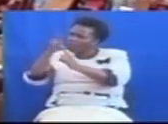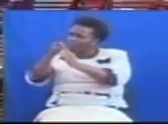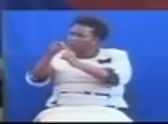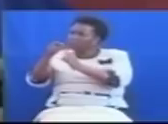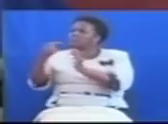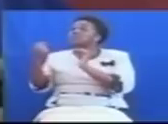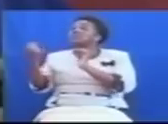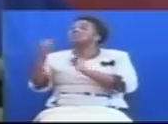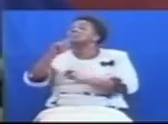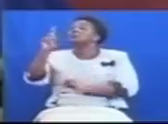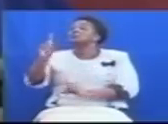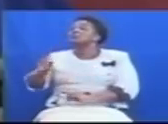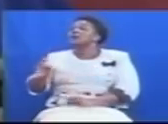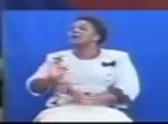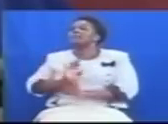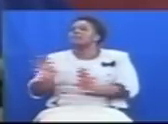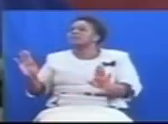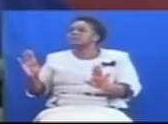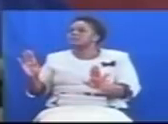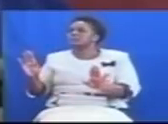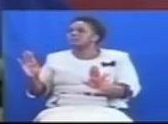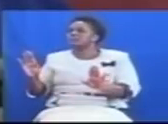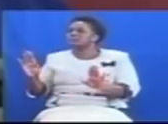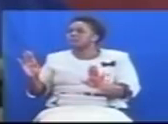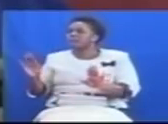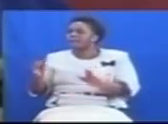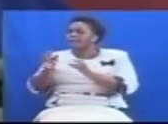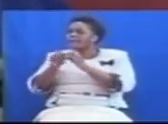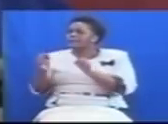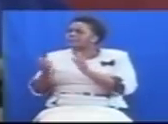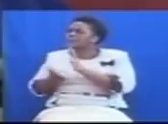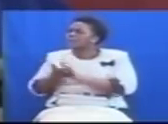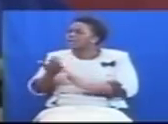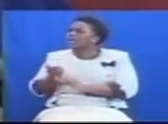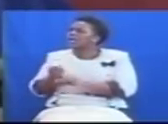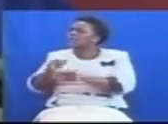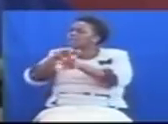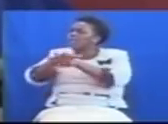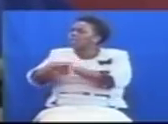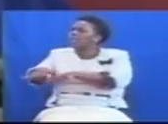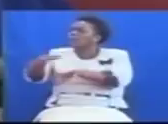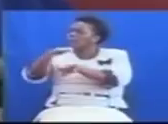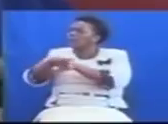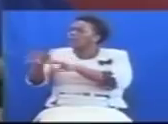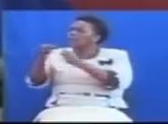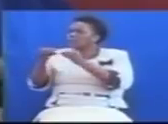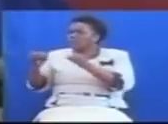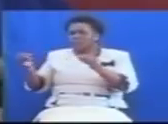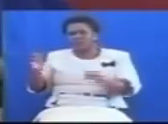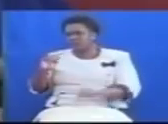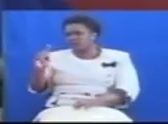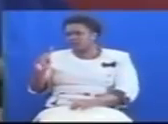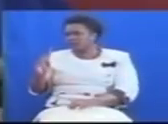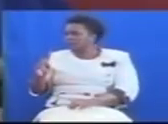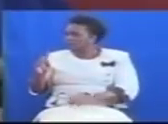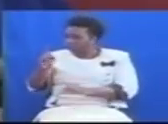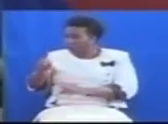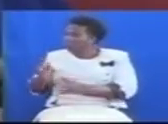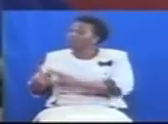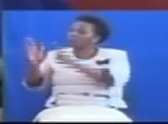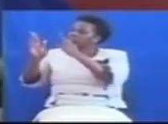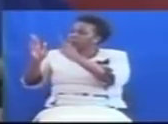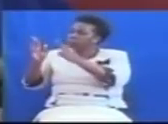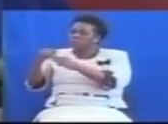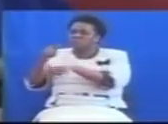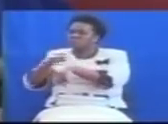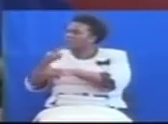wetu hautoshi. Kwa sababu ukianza kwa kuchangia kwa kirefu itabidi tu nikukalisha chini kwa sababu muda wetu